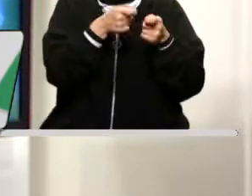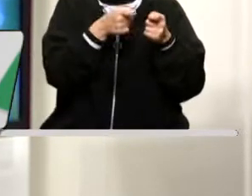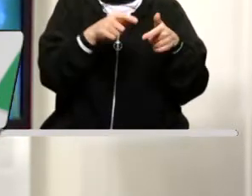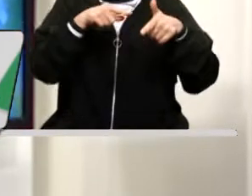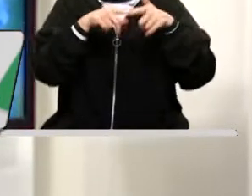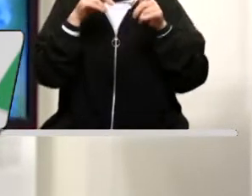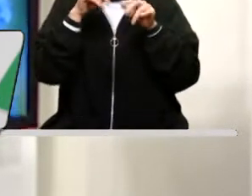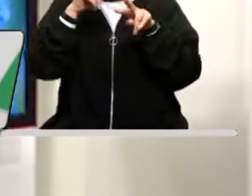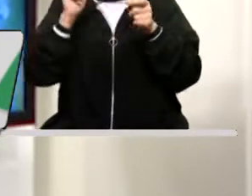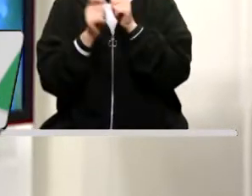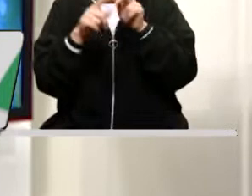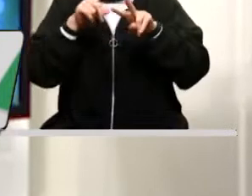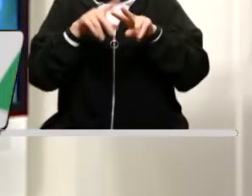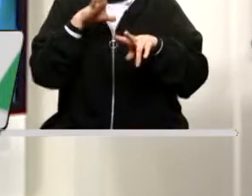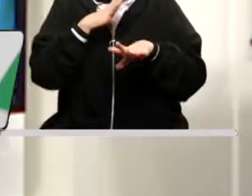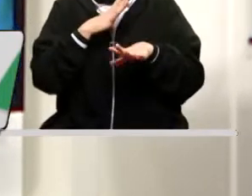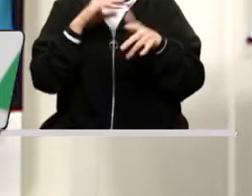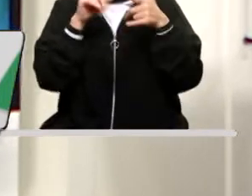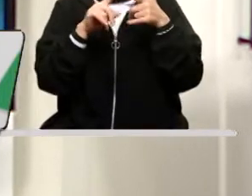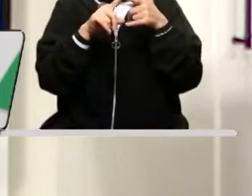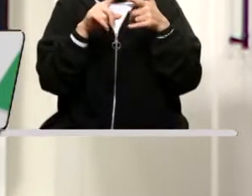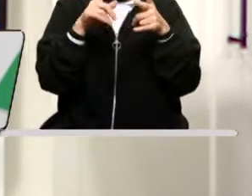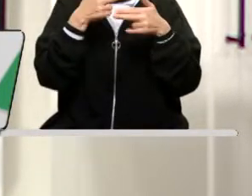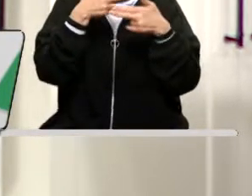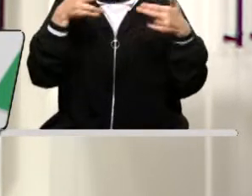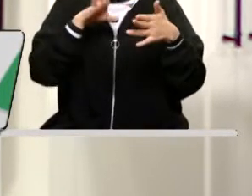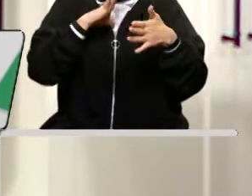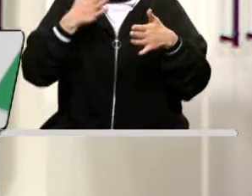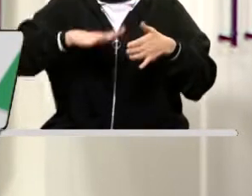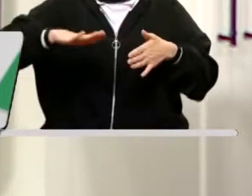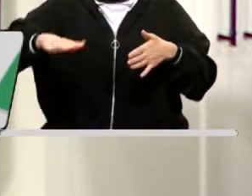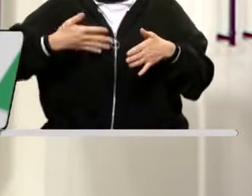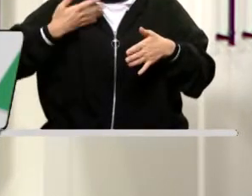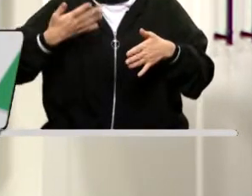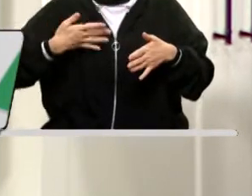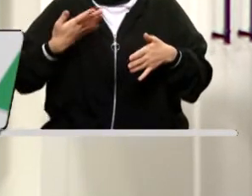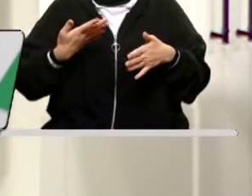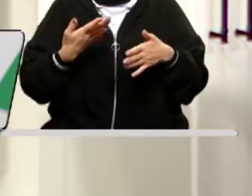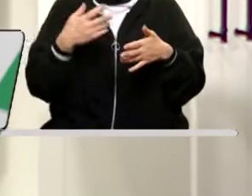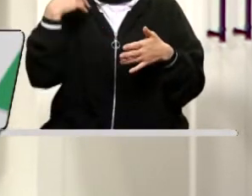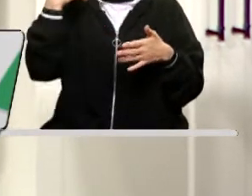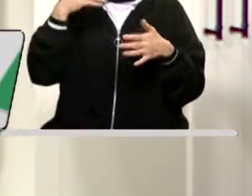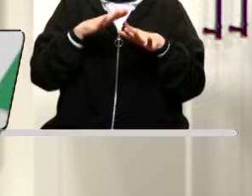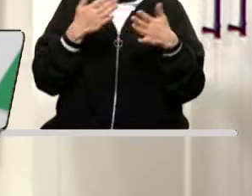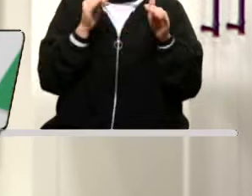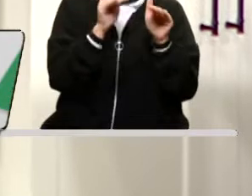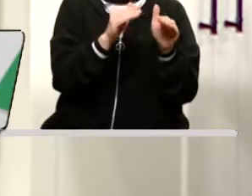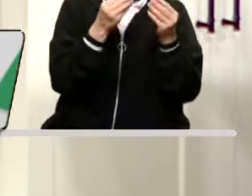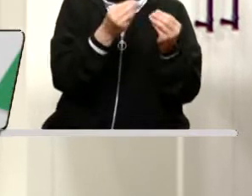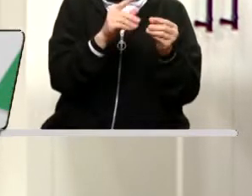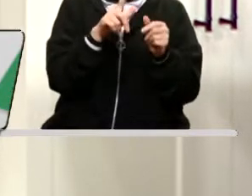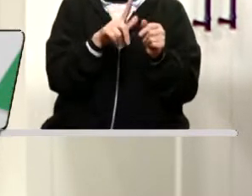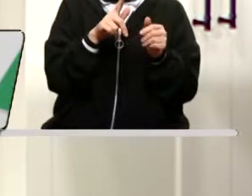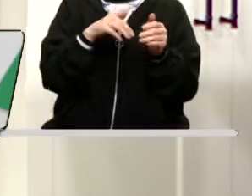hepsini yönelteceğiz efendim. Ardından ise ikinci konumuz çocuklardaki merak duygusunu nasıl destekleyebileceğimiz olacak. Biliyorsunuz her